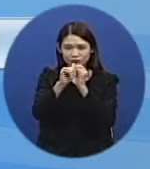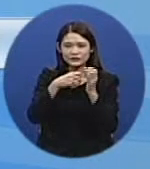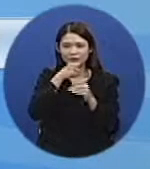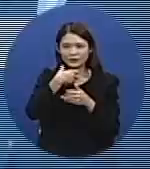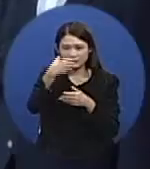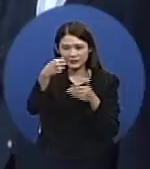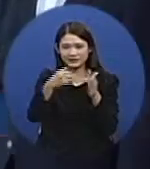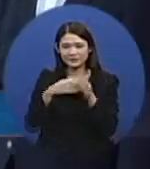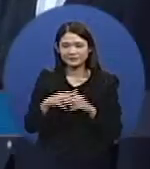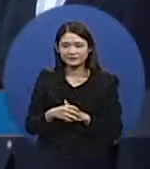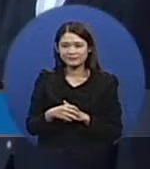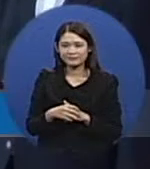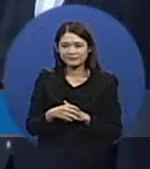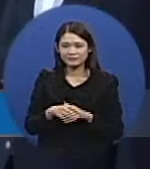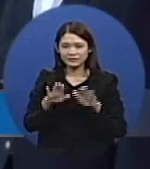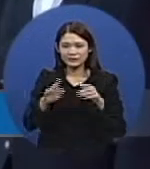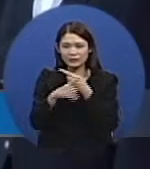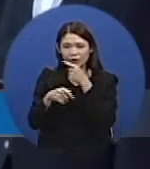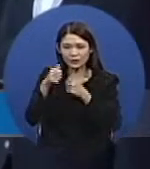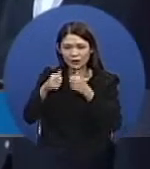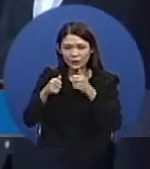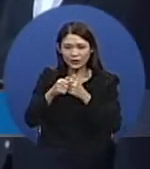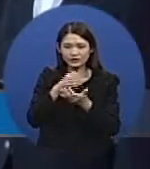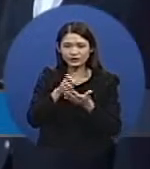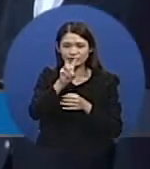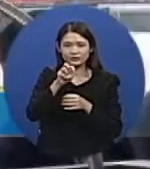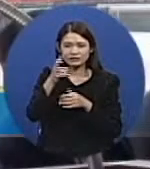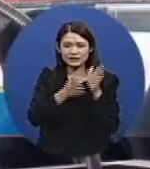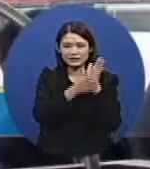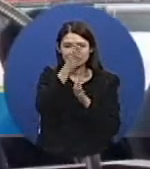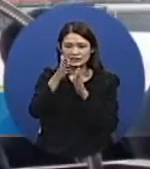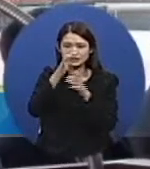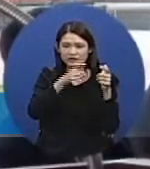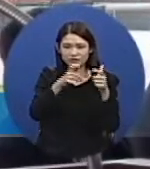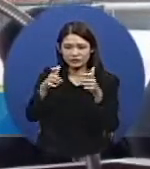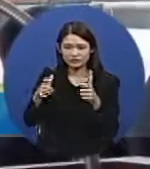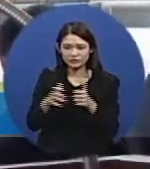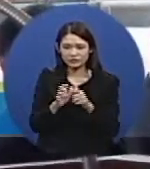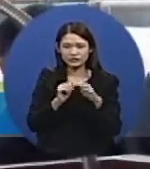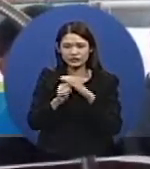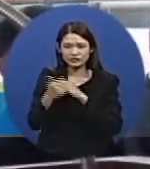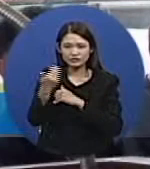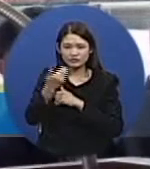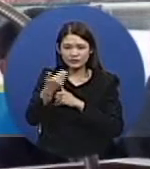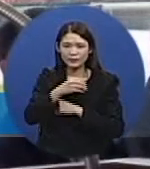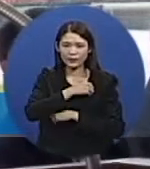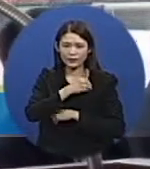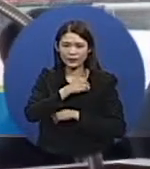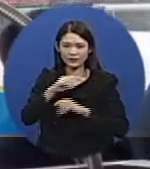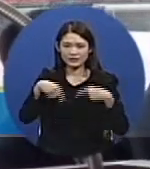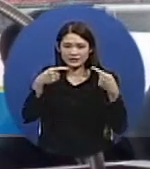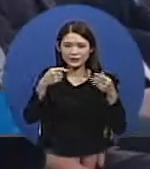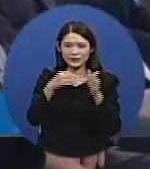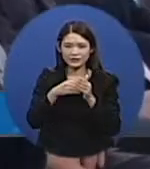거뒀습니다. 이번 대회에는 23개 시군에서 9천여 명의 임원과 선수가 참가했습니다.